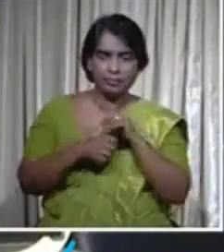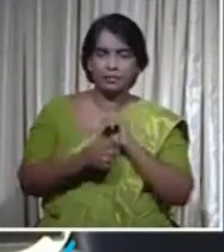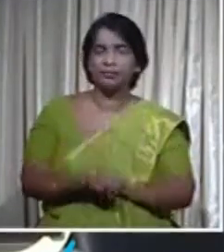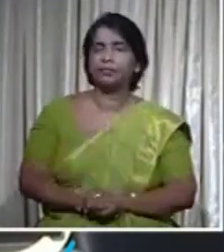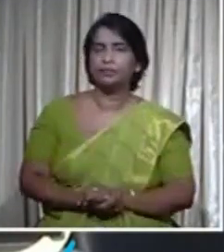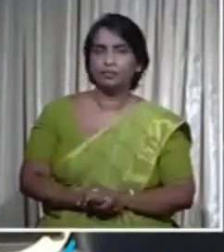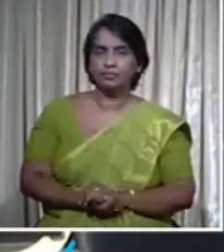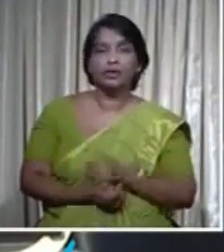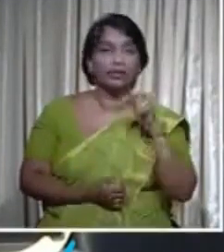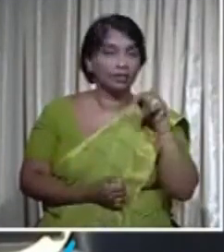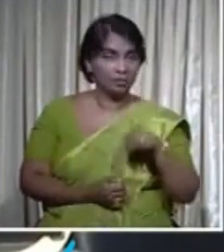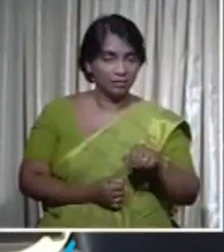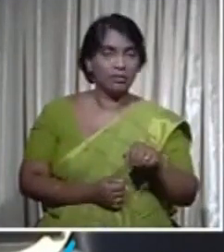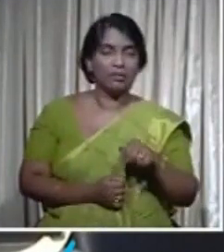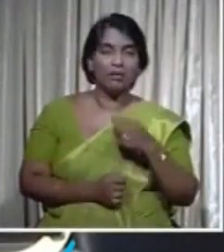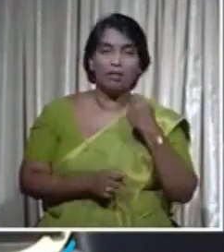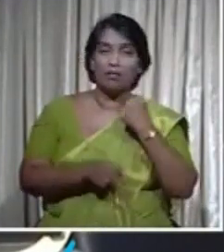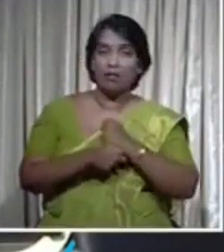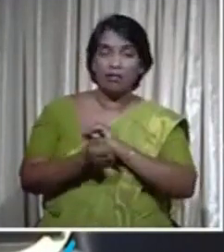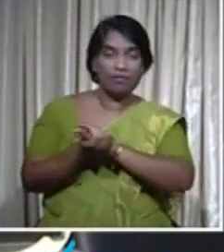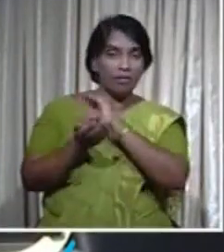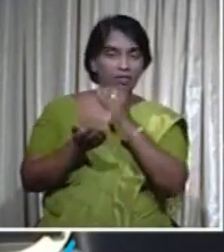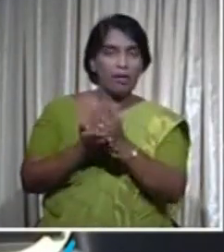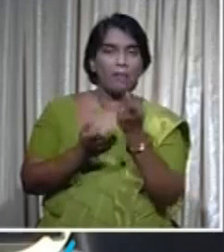கஜானாவிலே பணம் இல்லை என்று சொல்லுகின்ற அரசு